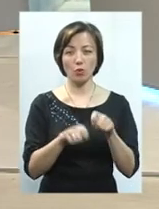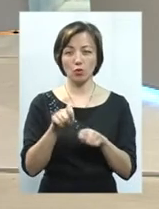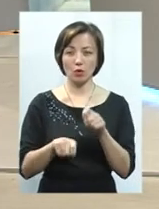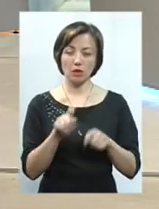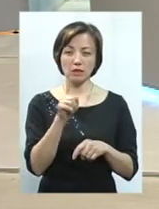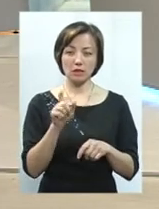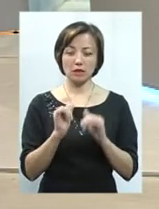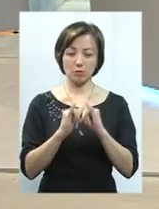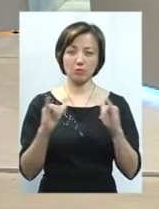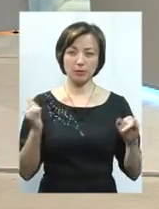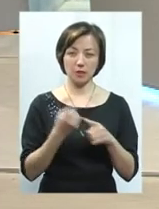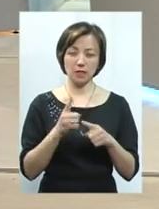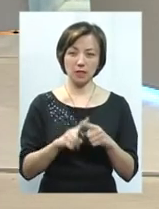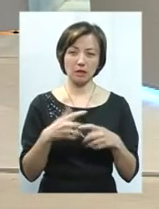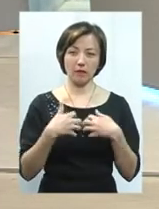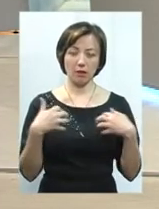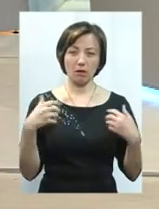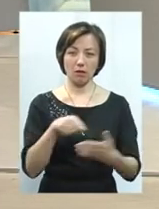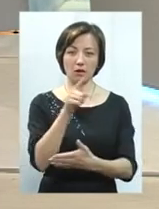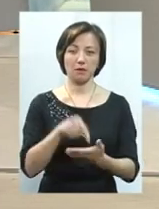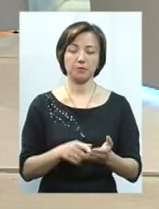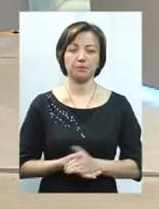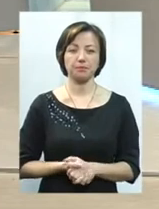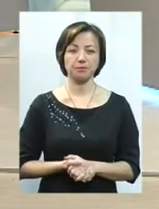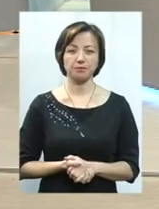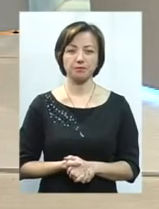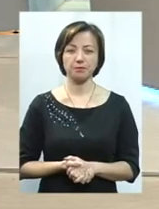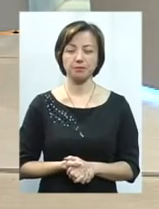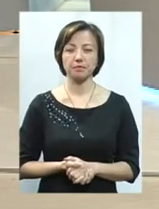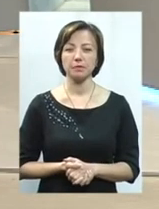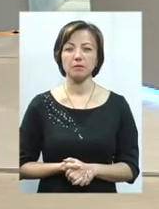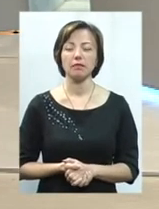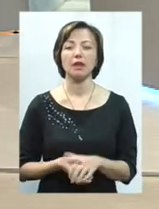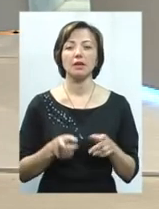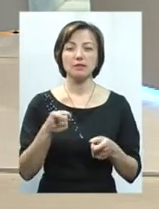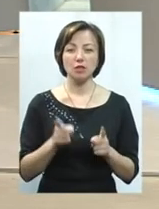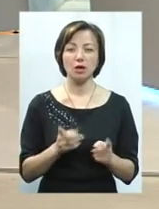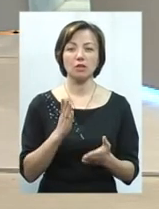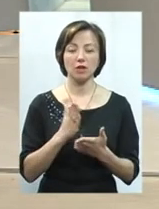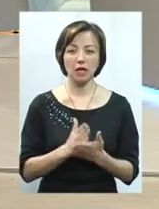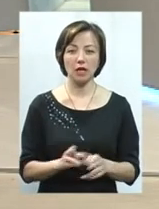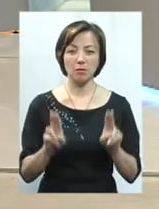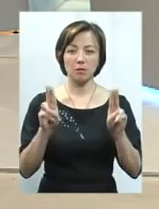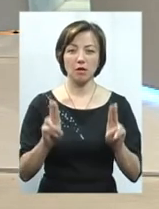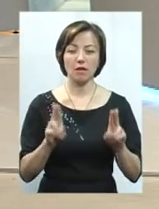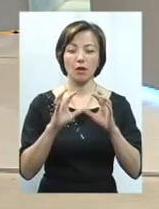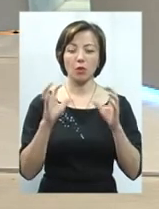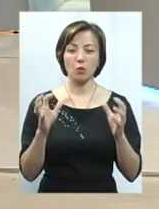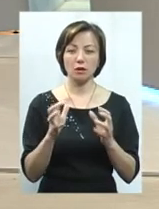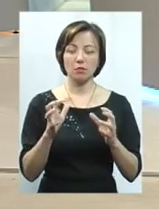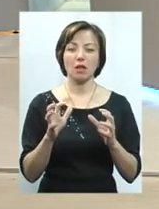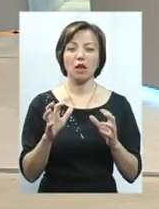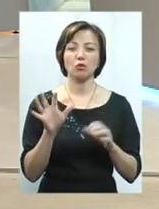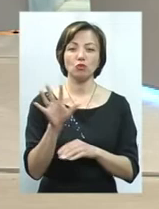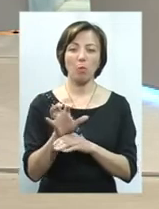цих сільських тварин? Дякую. Ну, звичайно, що є правила утримання собак, а